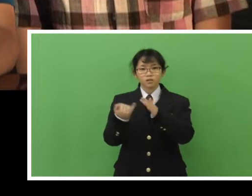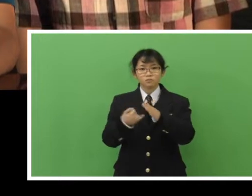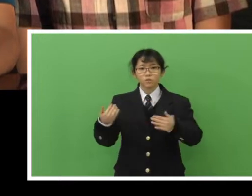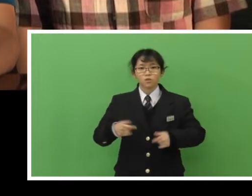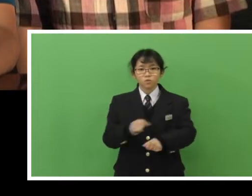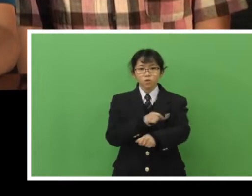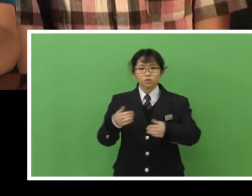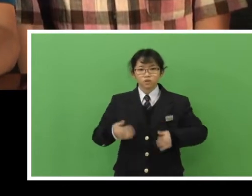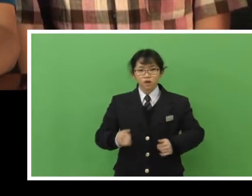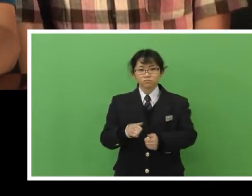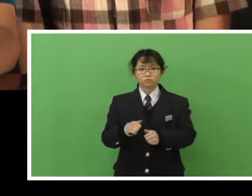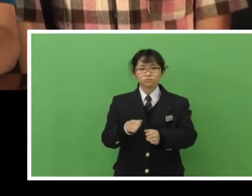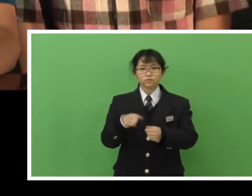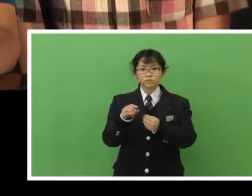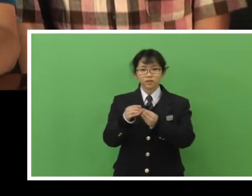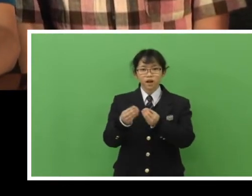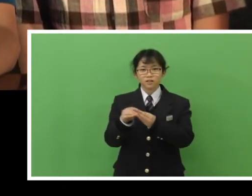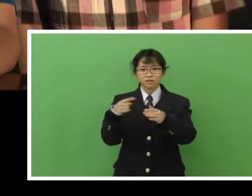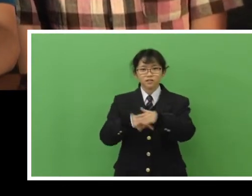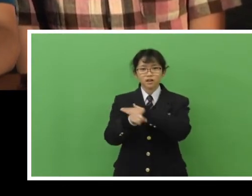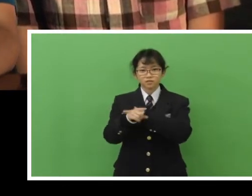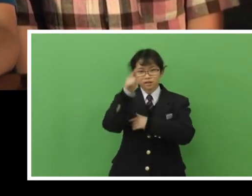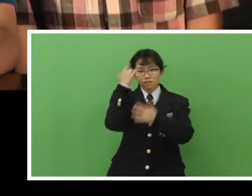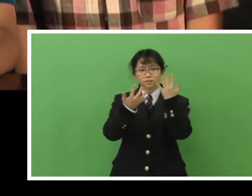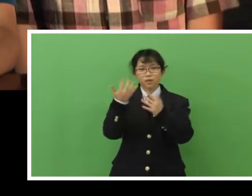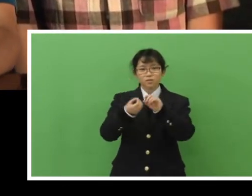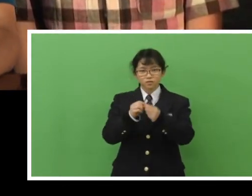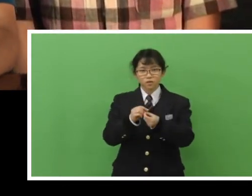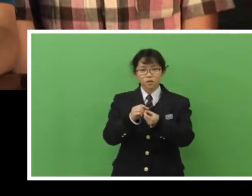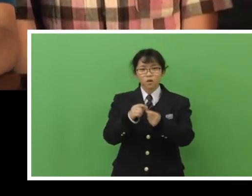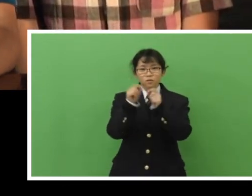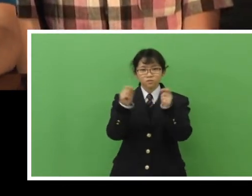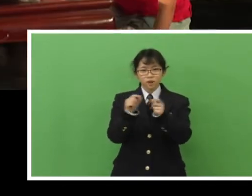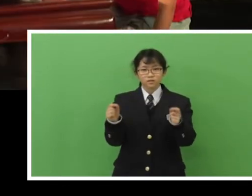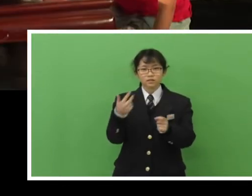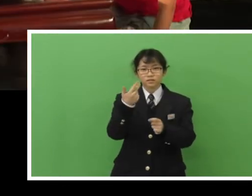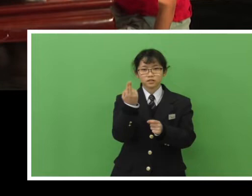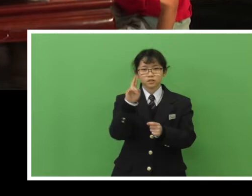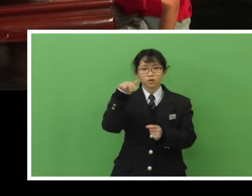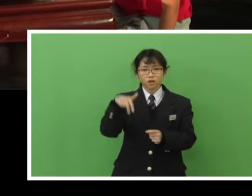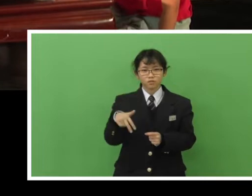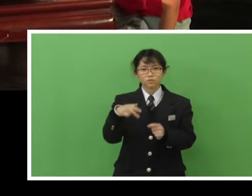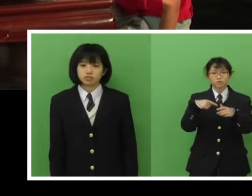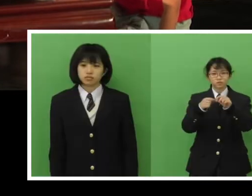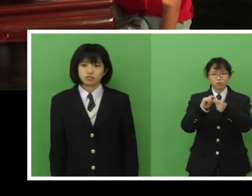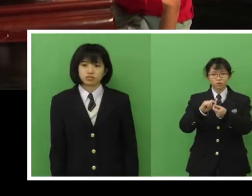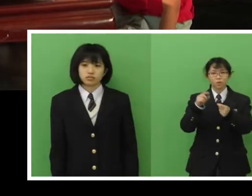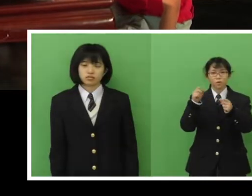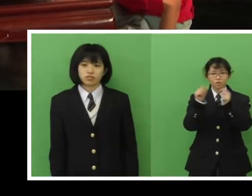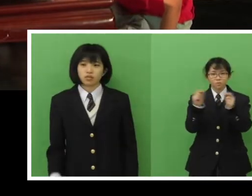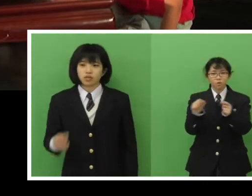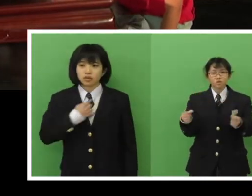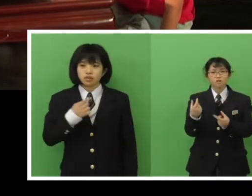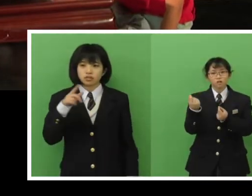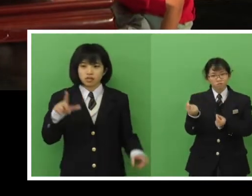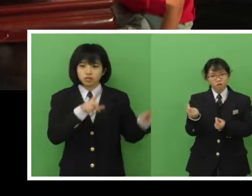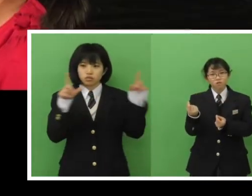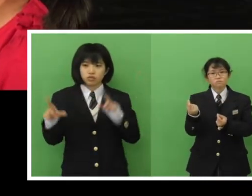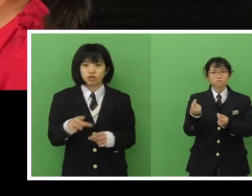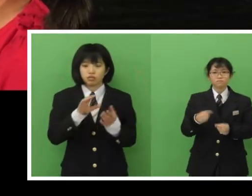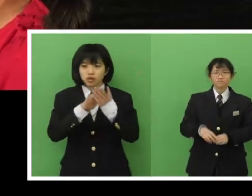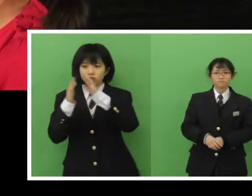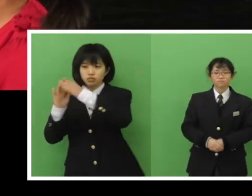特産柑橘にちなんで黄緑色、つまりシトラス色のリボンなんだって。 私が住んでる町に